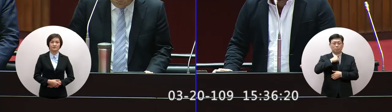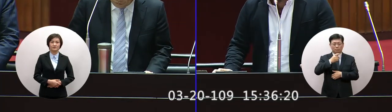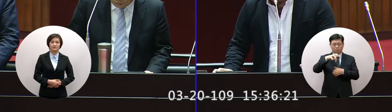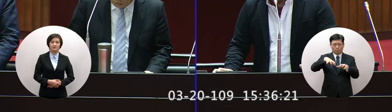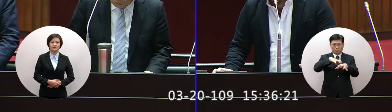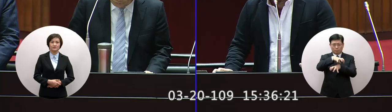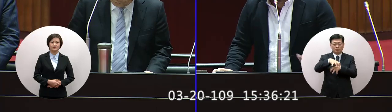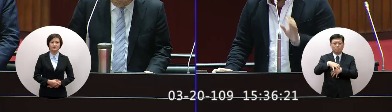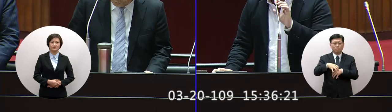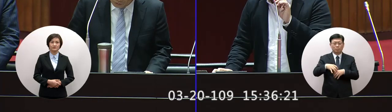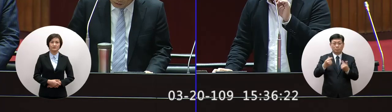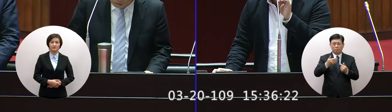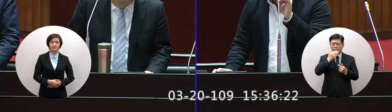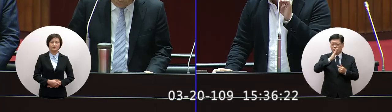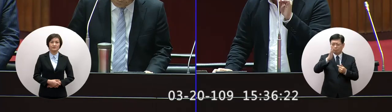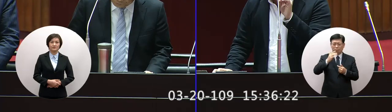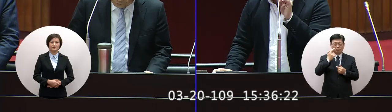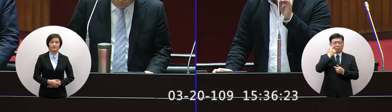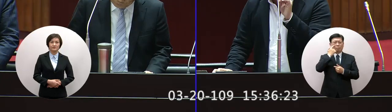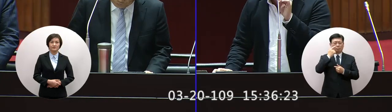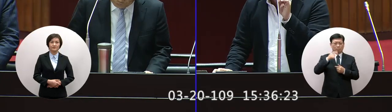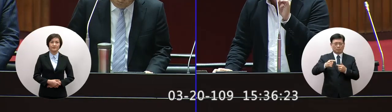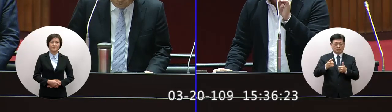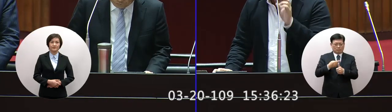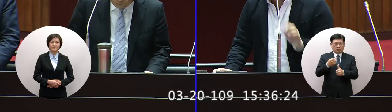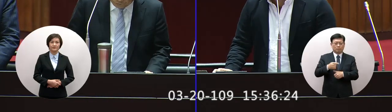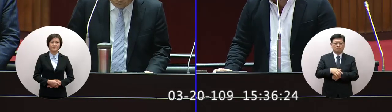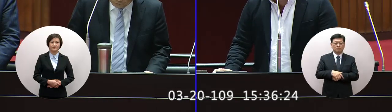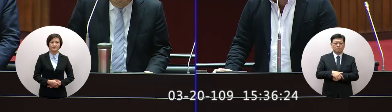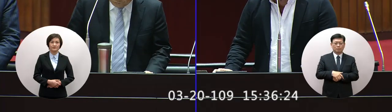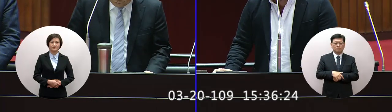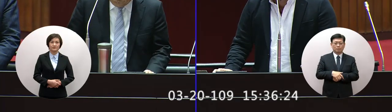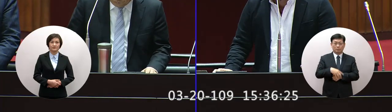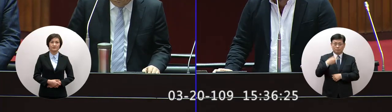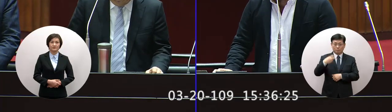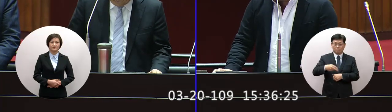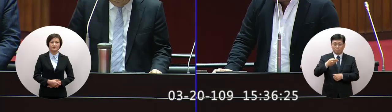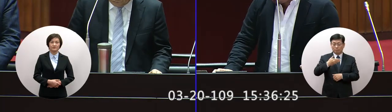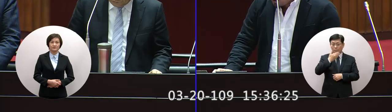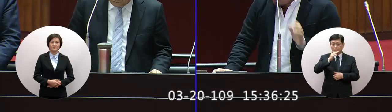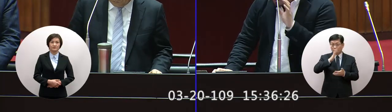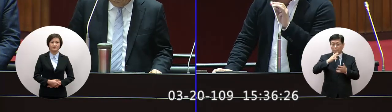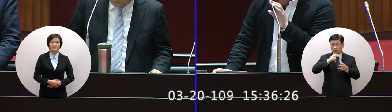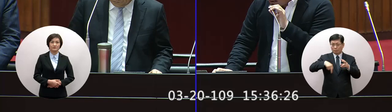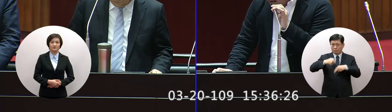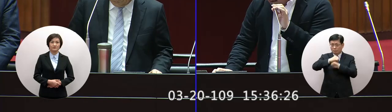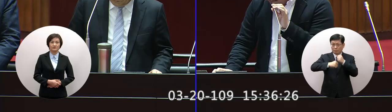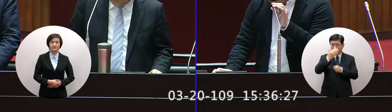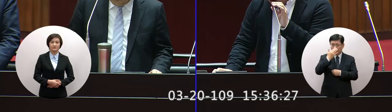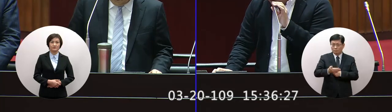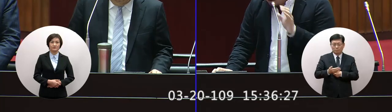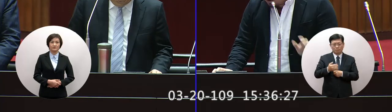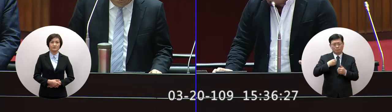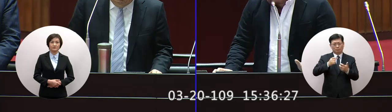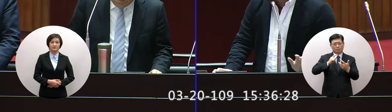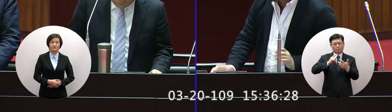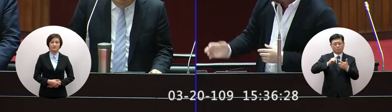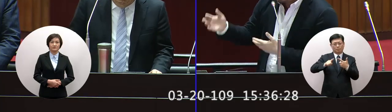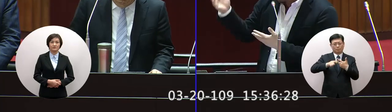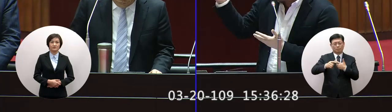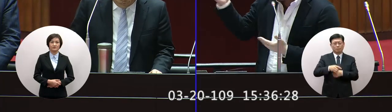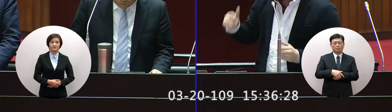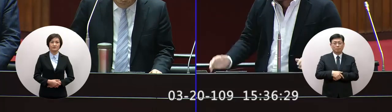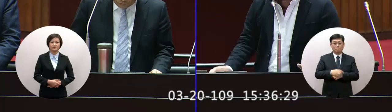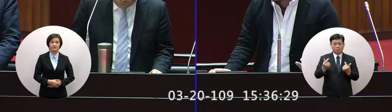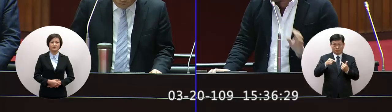个极端天气变成是这个风险的第一名，那气候行动的失败其实被列为第二名，